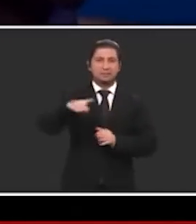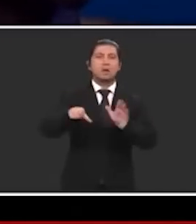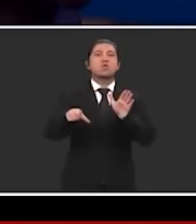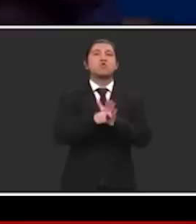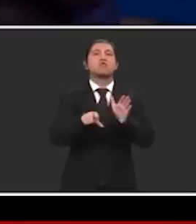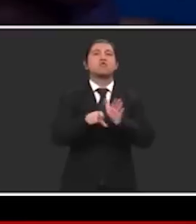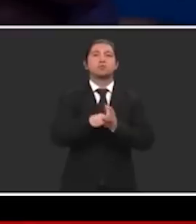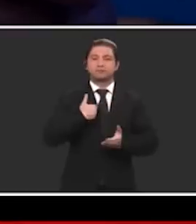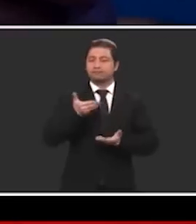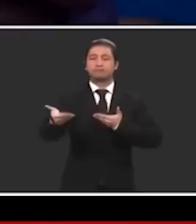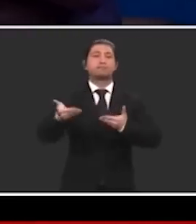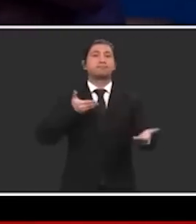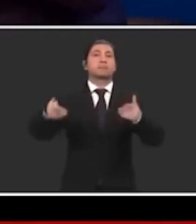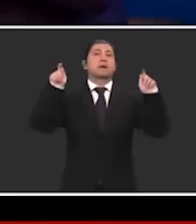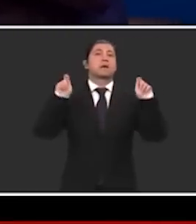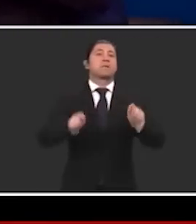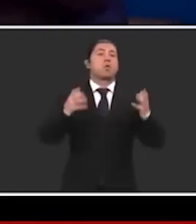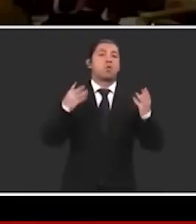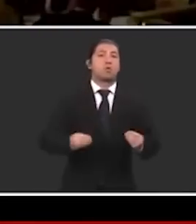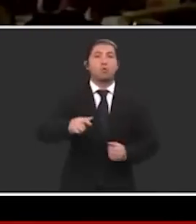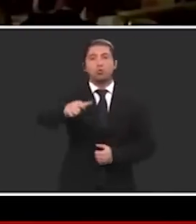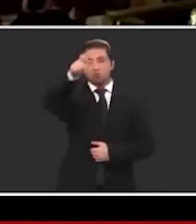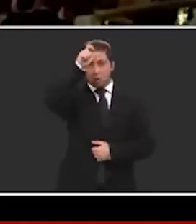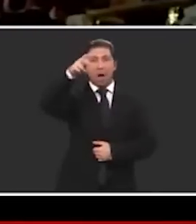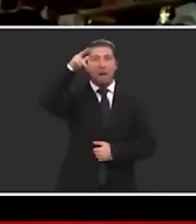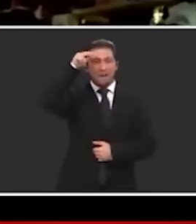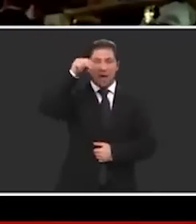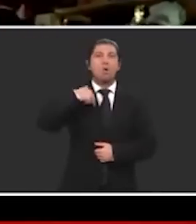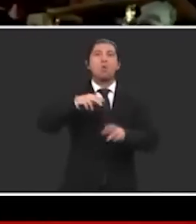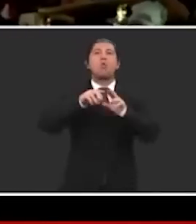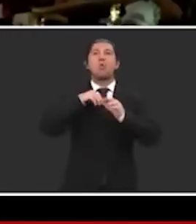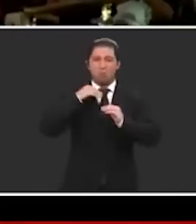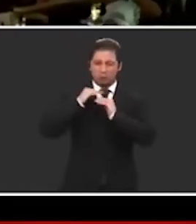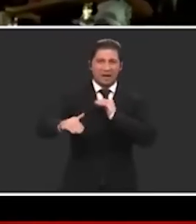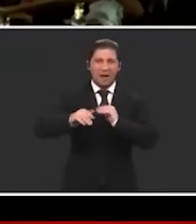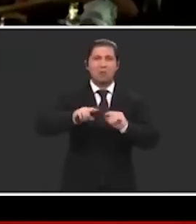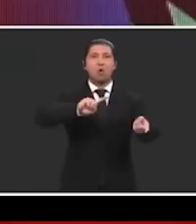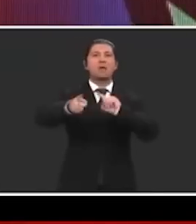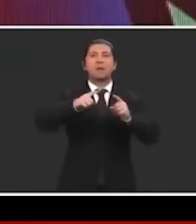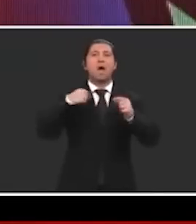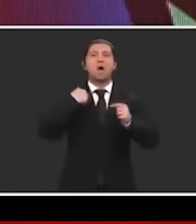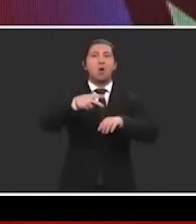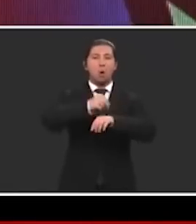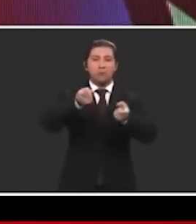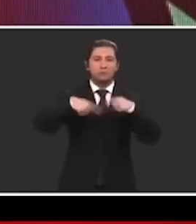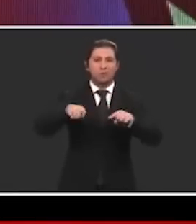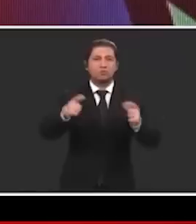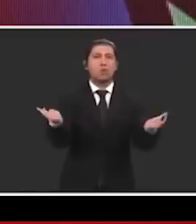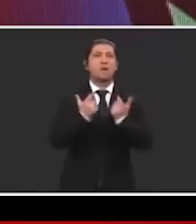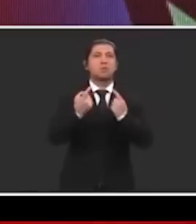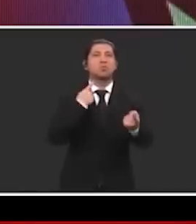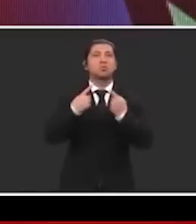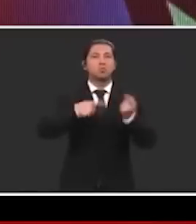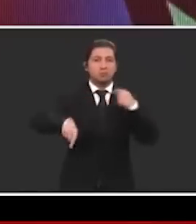kimliklerini takdim ettik. Türk-Amerikan Ulusal Yönlendirme Komitesi'nin toplantısında bu